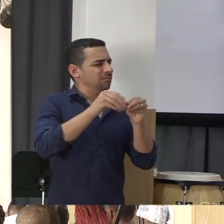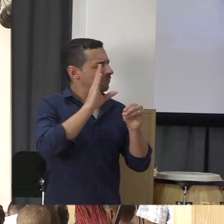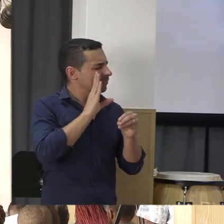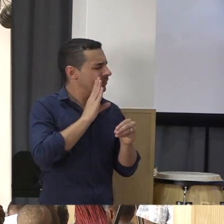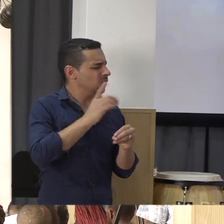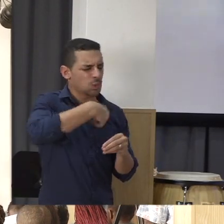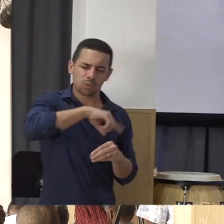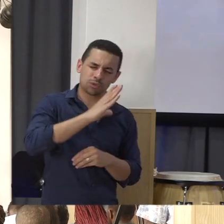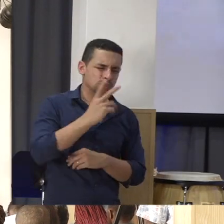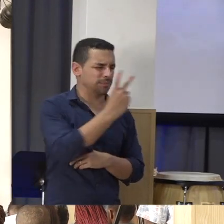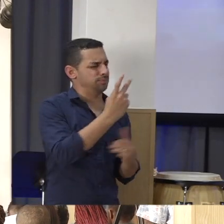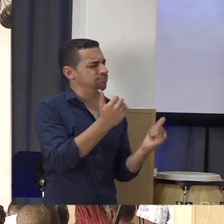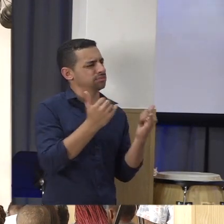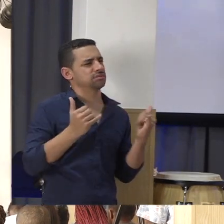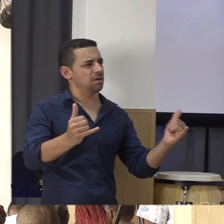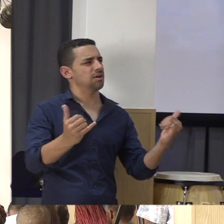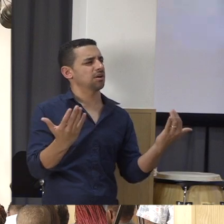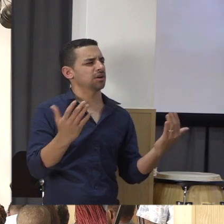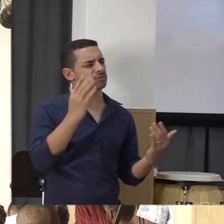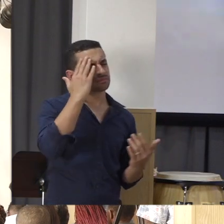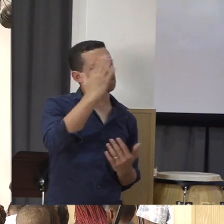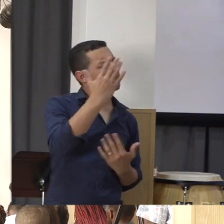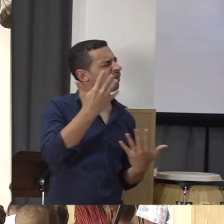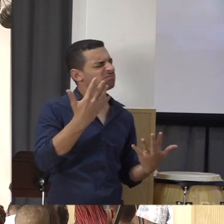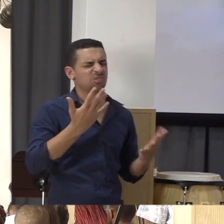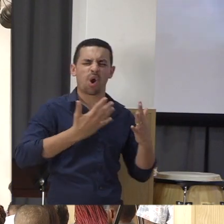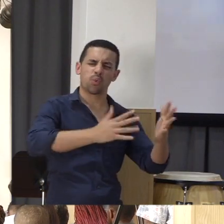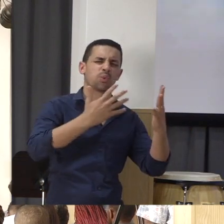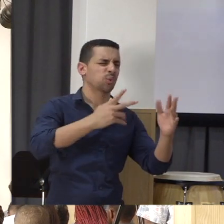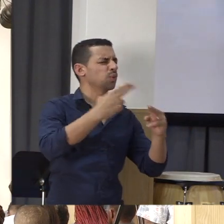nous avons besoin de ta puissance. Oh Dieu, loué soit ton nom,